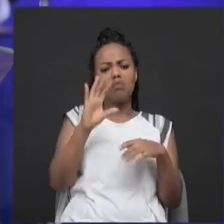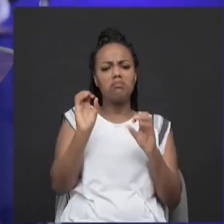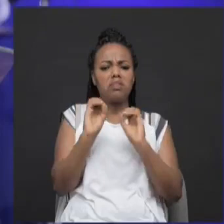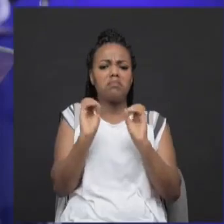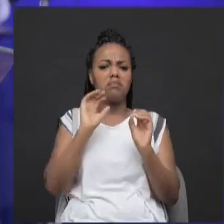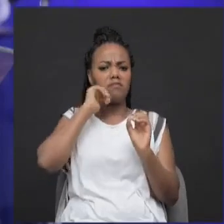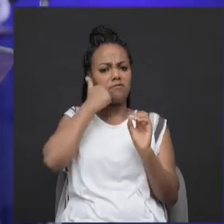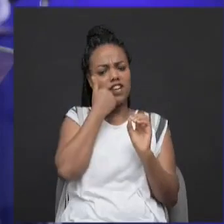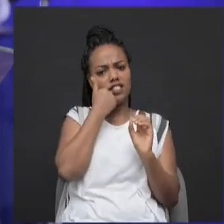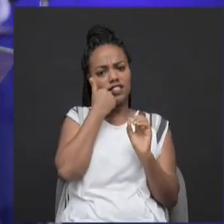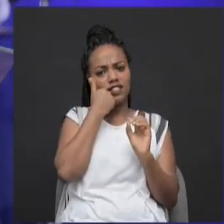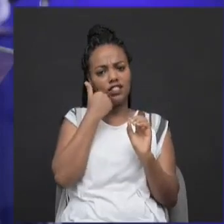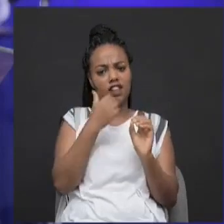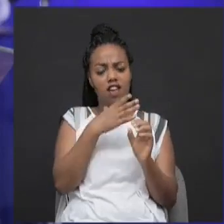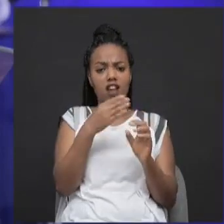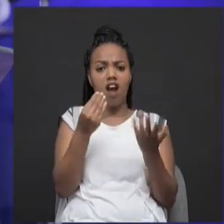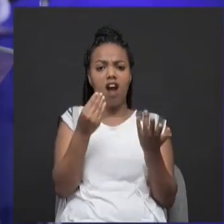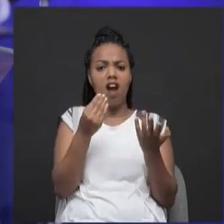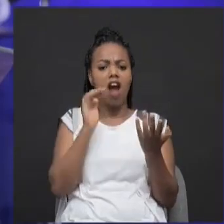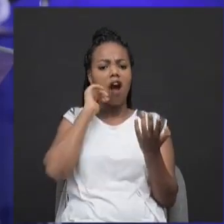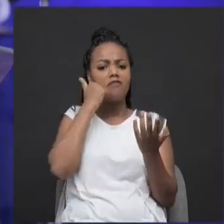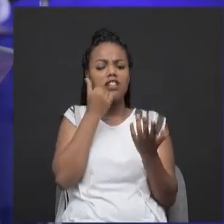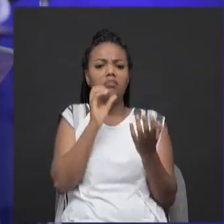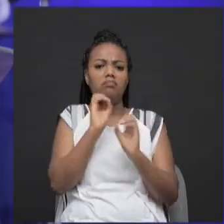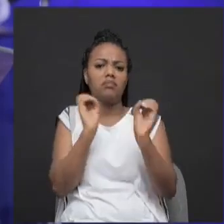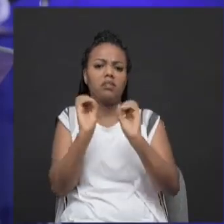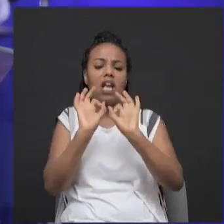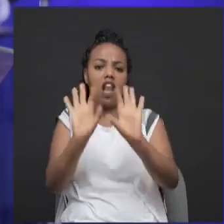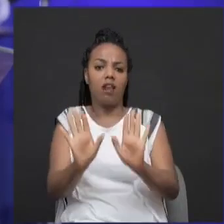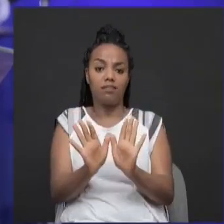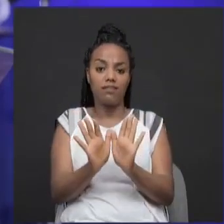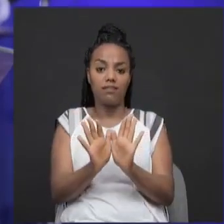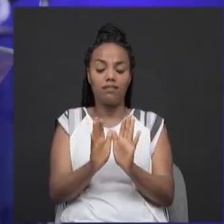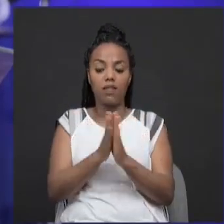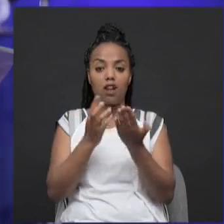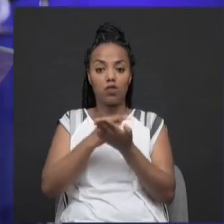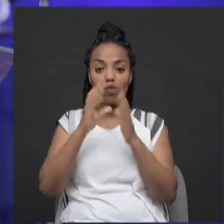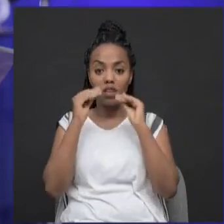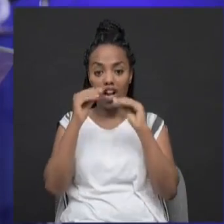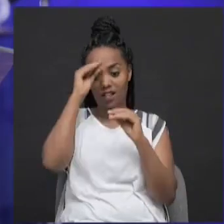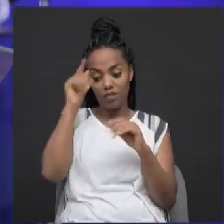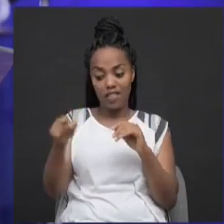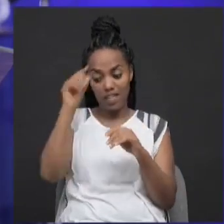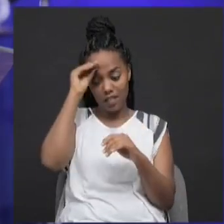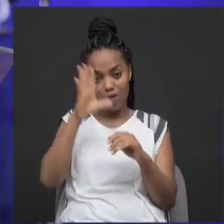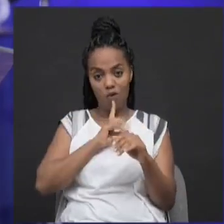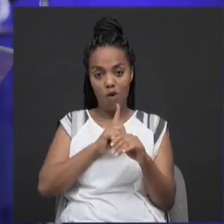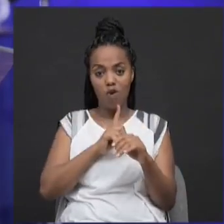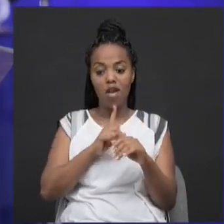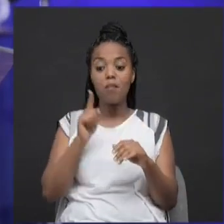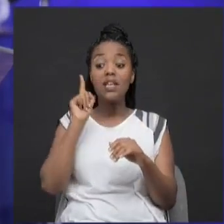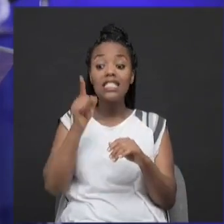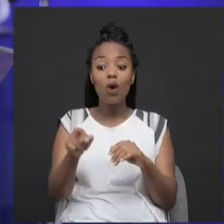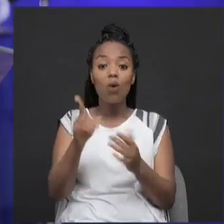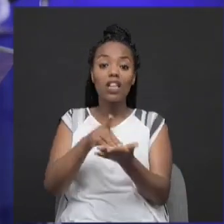ይሉኝታና እንደው ሀፍረት የሌለው ሰው እንደሆነ መጽሐፍ ቅዱስ ይናገራል። በዛ ከተማ ውስጥ ደግሞ አንዲት